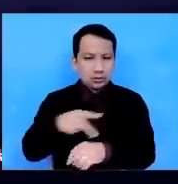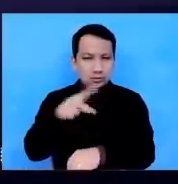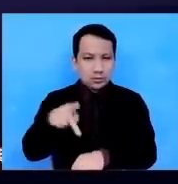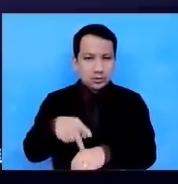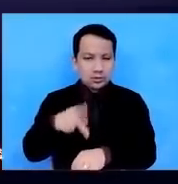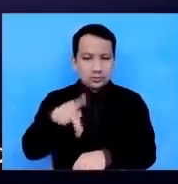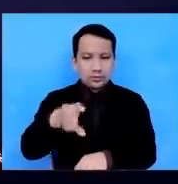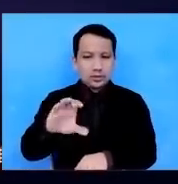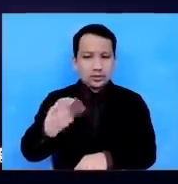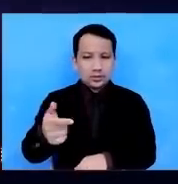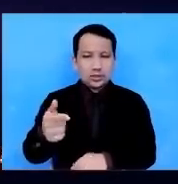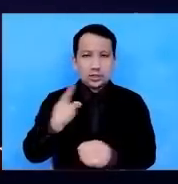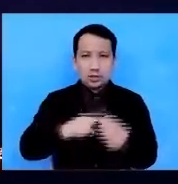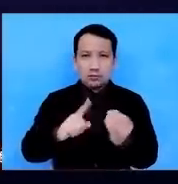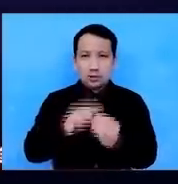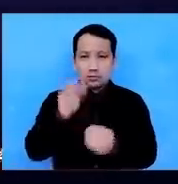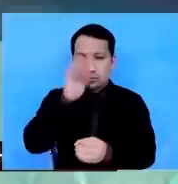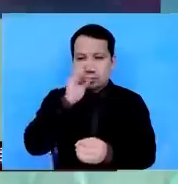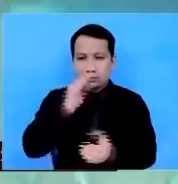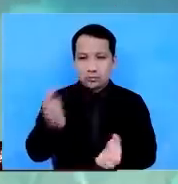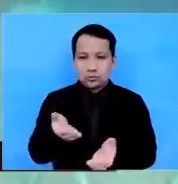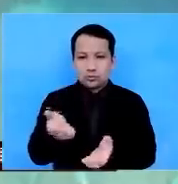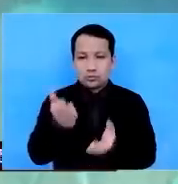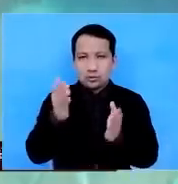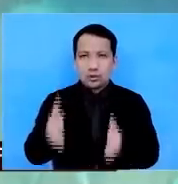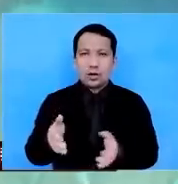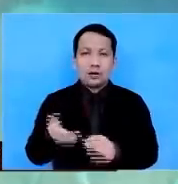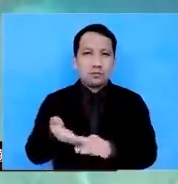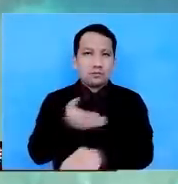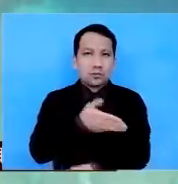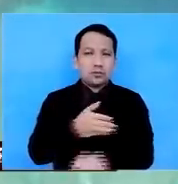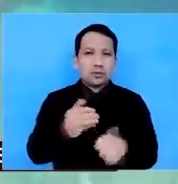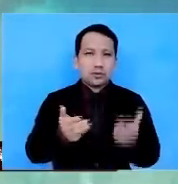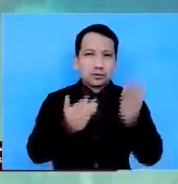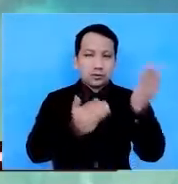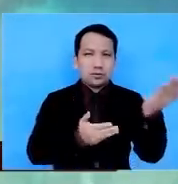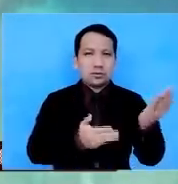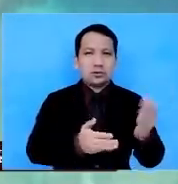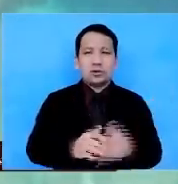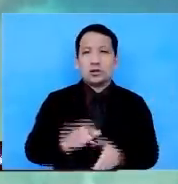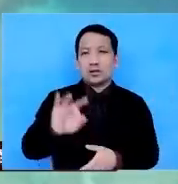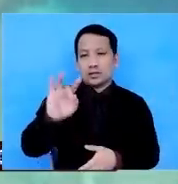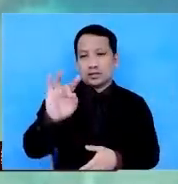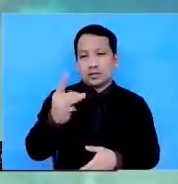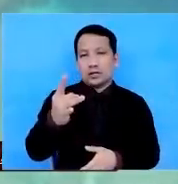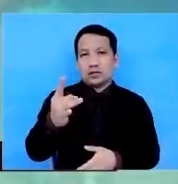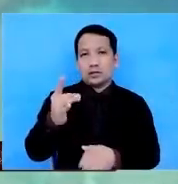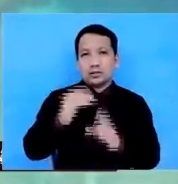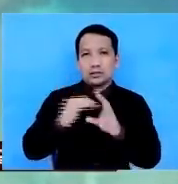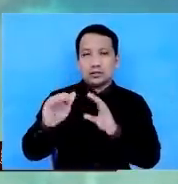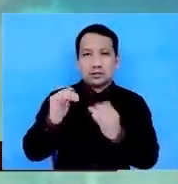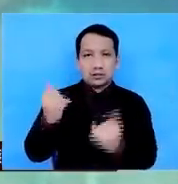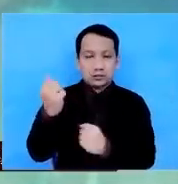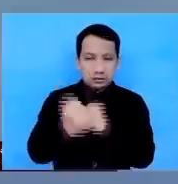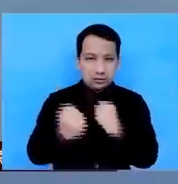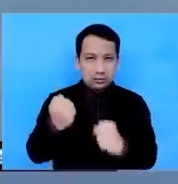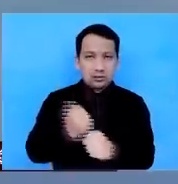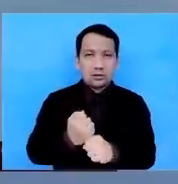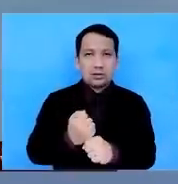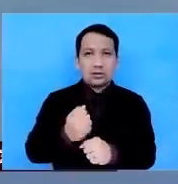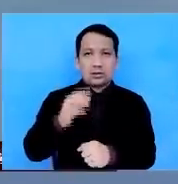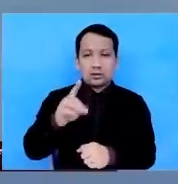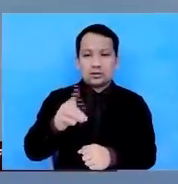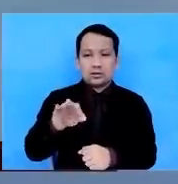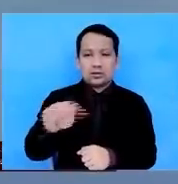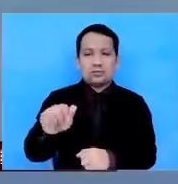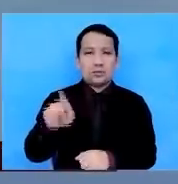at maging sa mga Pilipinong mangingisda. Bago po yan, naghahain na ng ika-8 diplomatic protest ngayong taon ang Department of Foreign Affairs